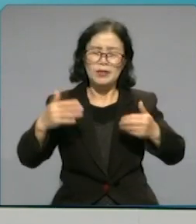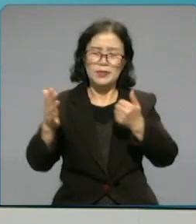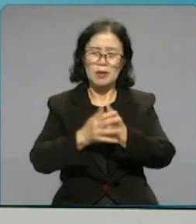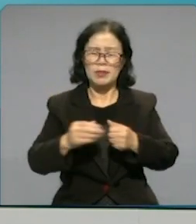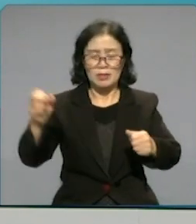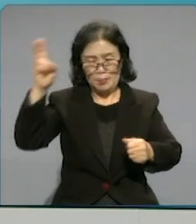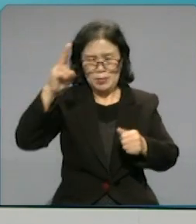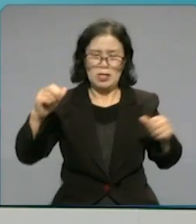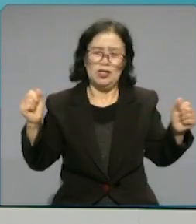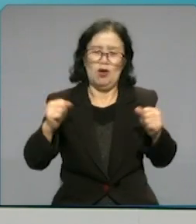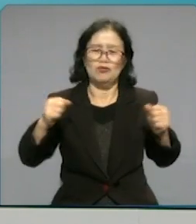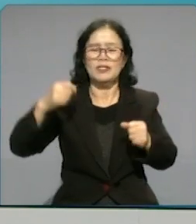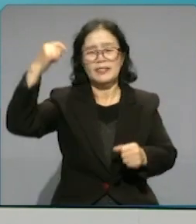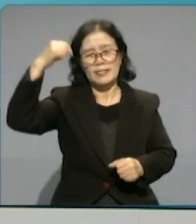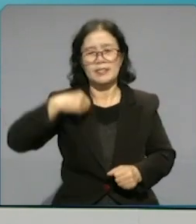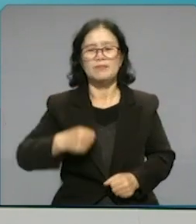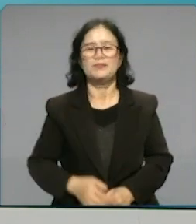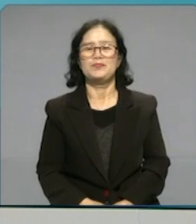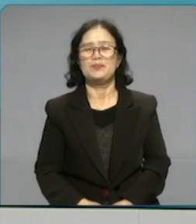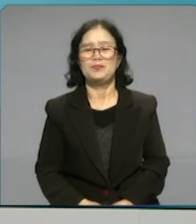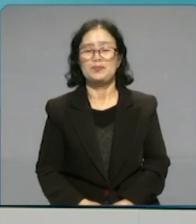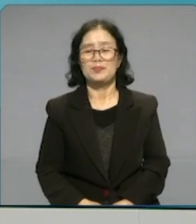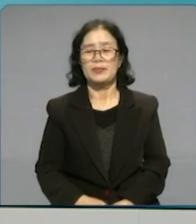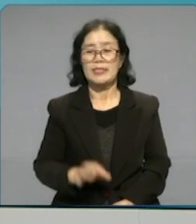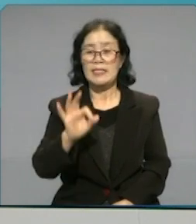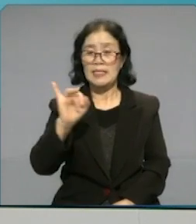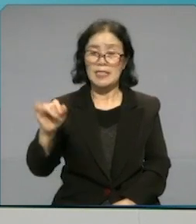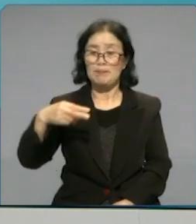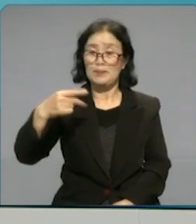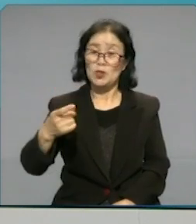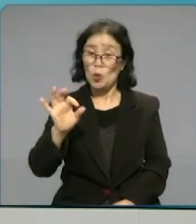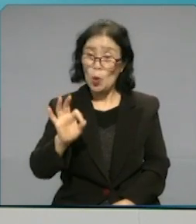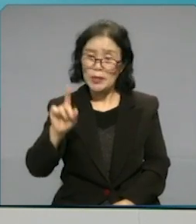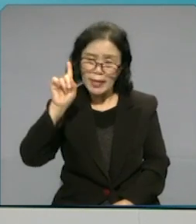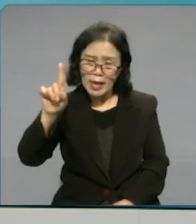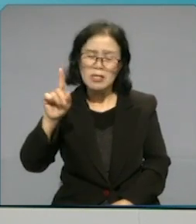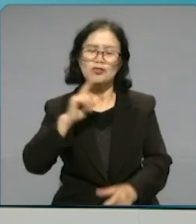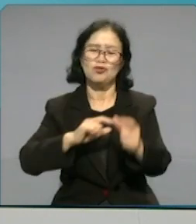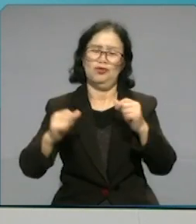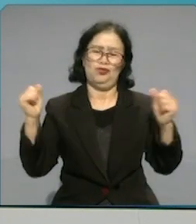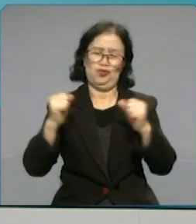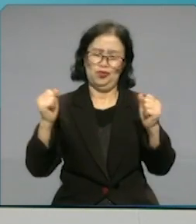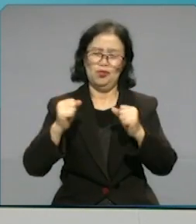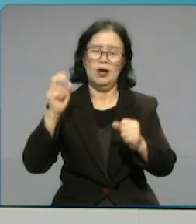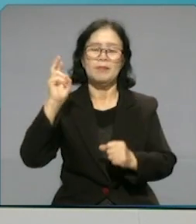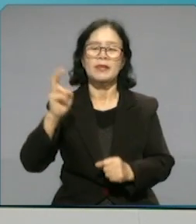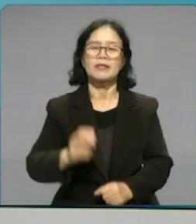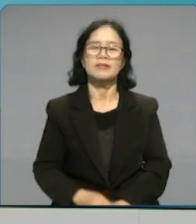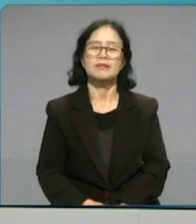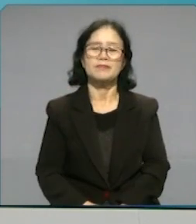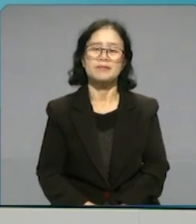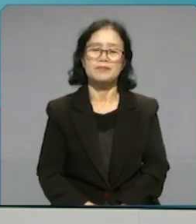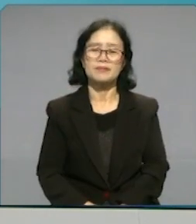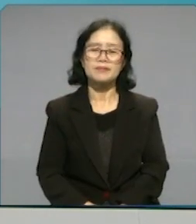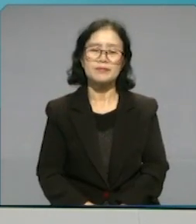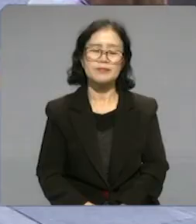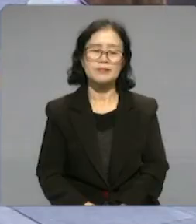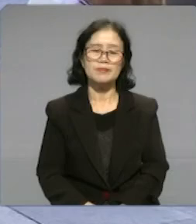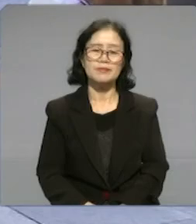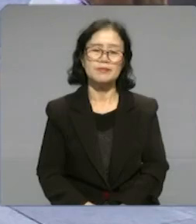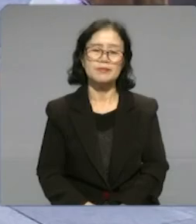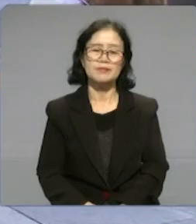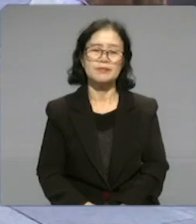갑자기 겨울이 된 느낌입니다. 입동인 내일은 더 추울 전망입니다. 백소민 기자입니다.